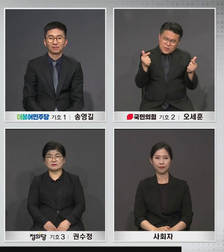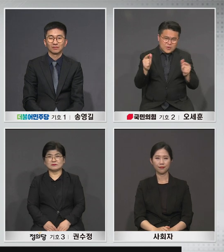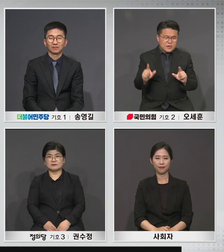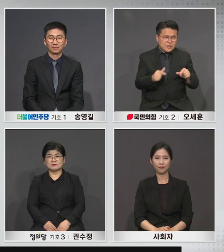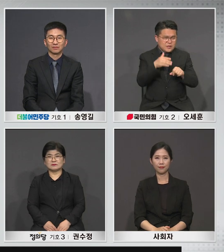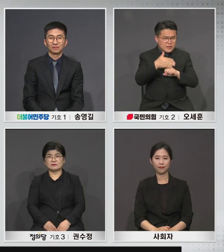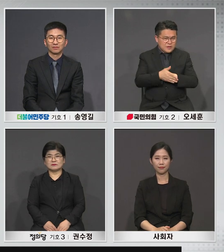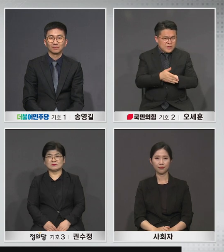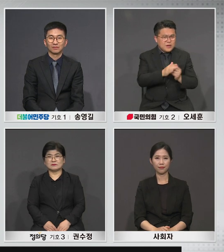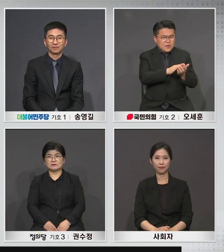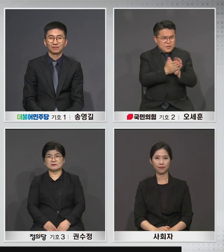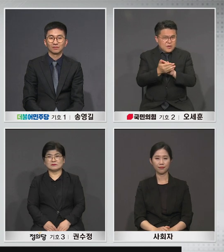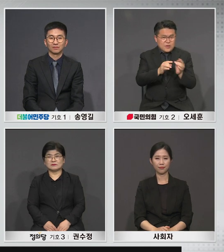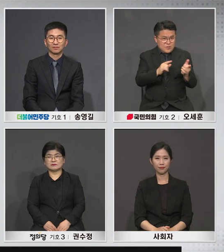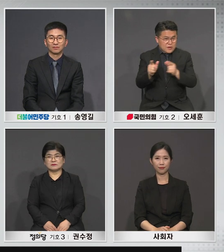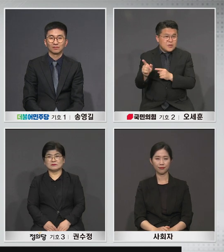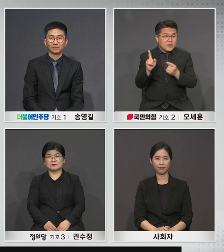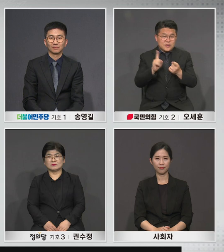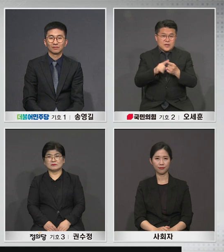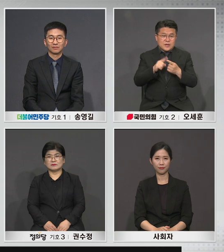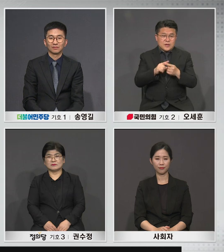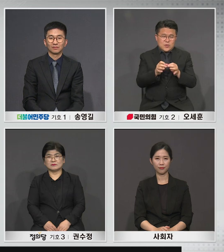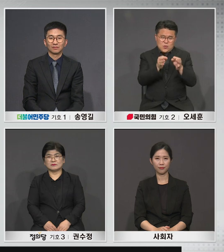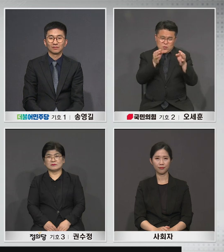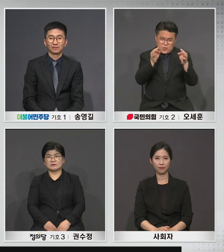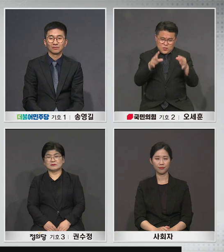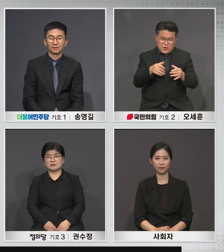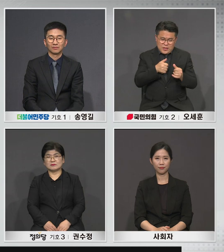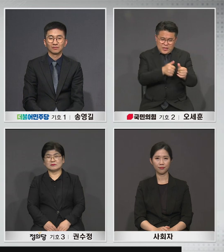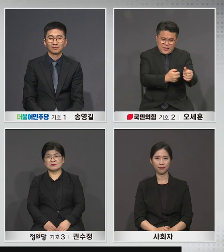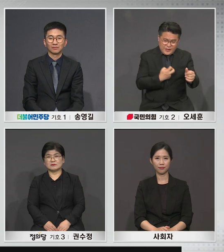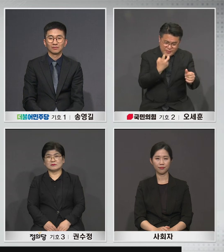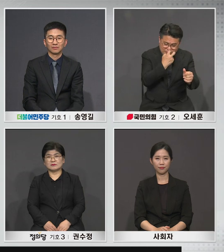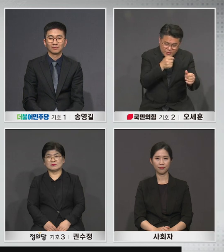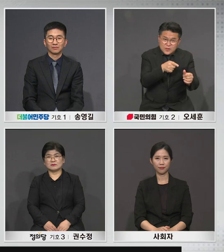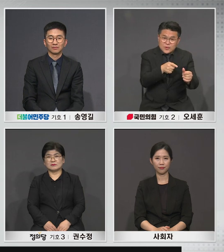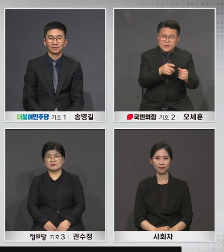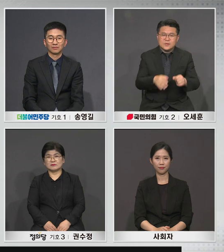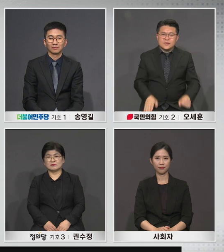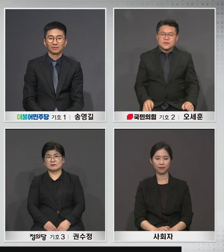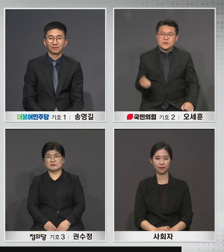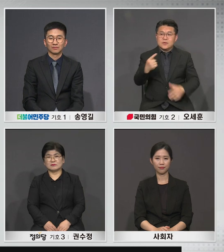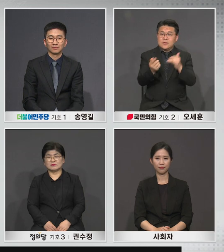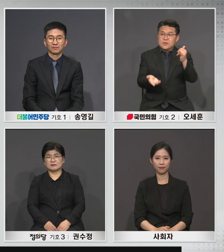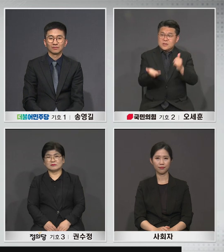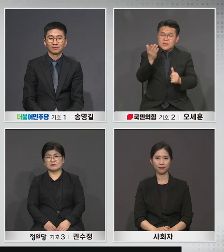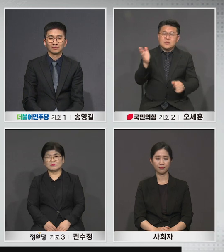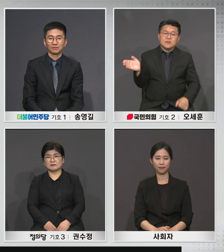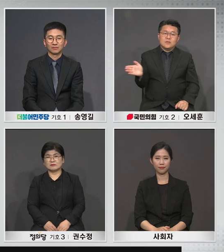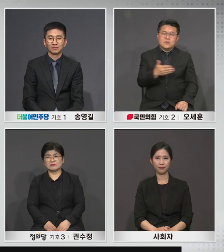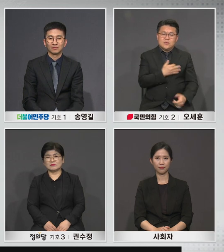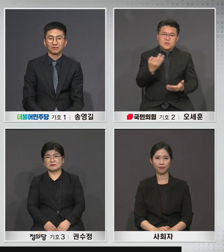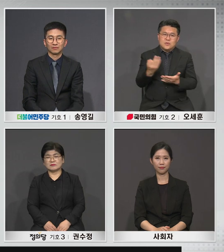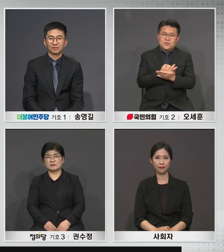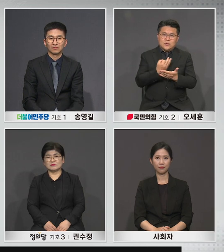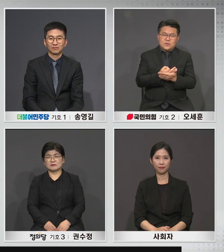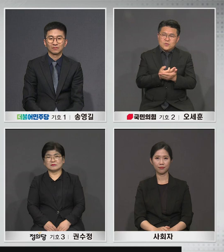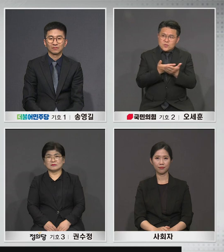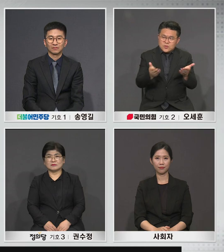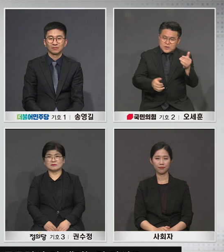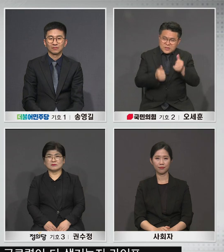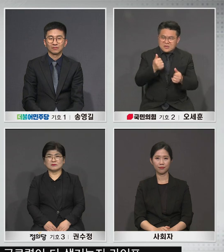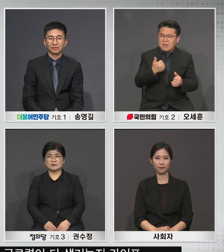바뀌는지. 이걸 추석 조사를 하거든요. 학자분들이. 이게 1천 명 이상 단위가 넘어가면 소득 보장 실험을 할 수가 없어요.